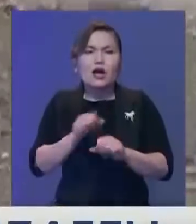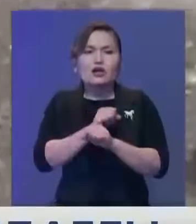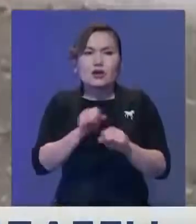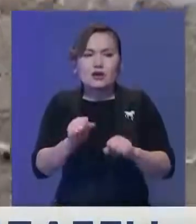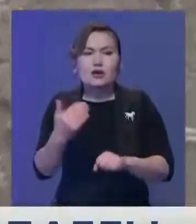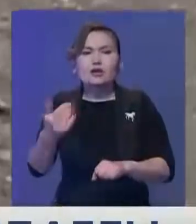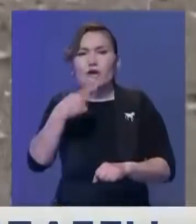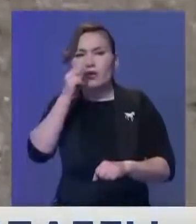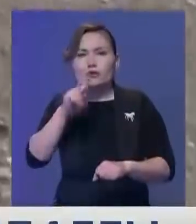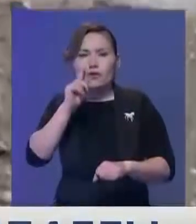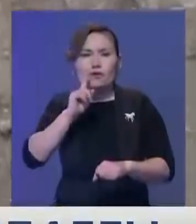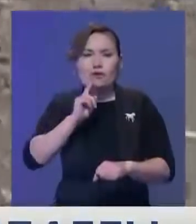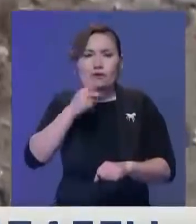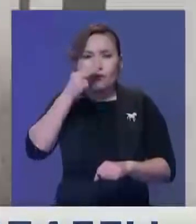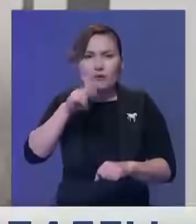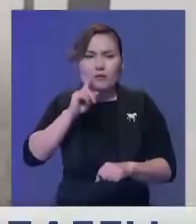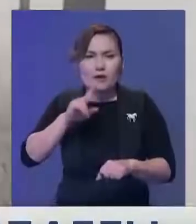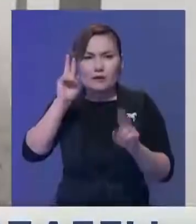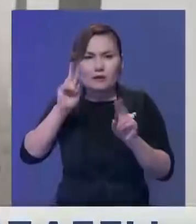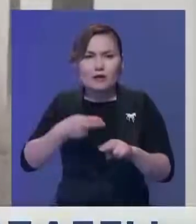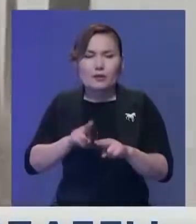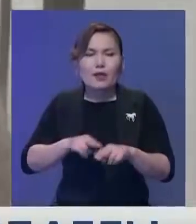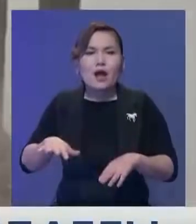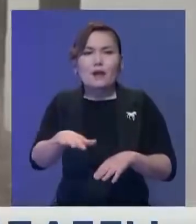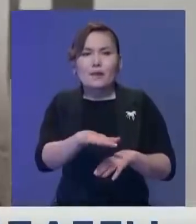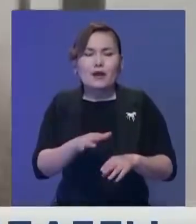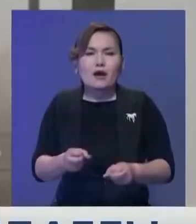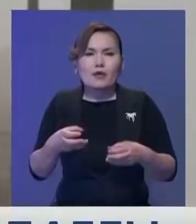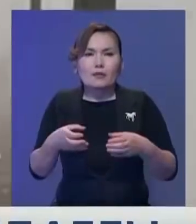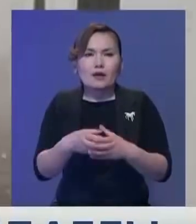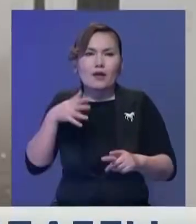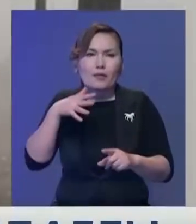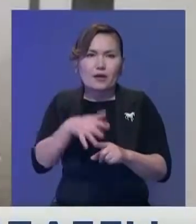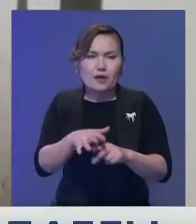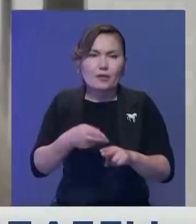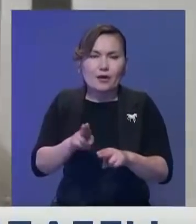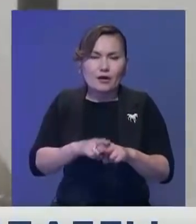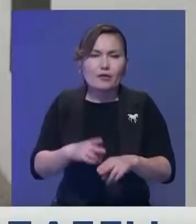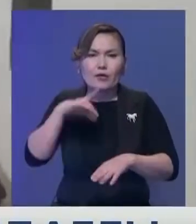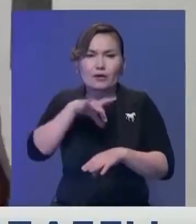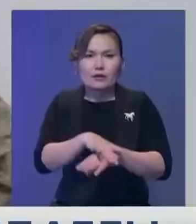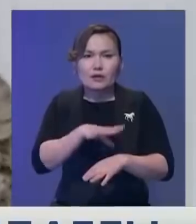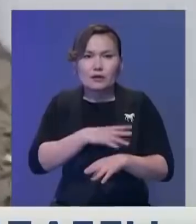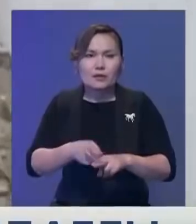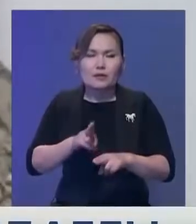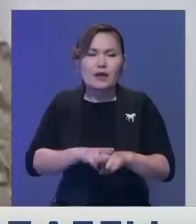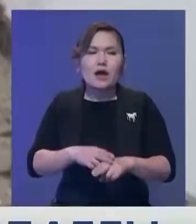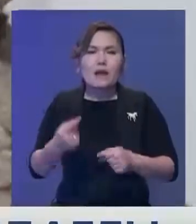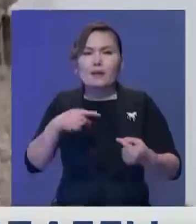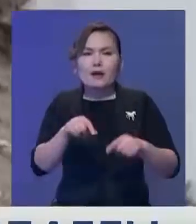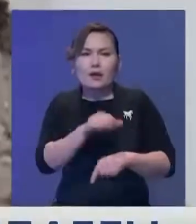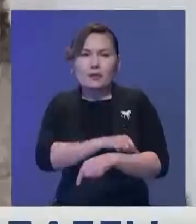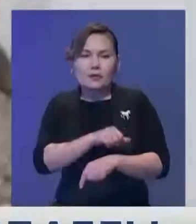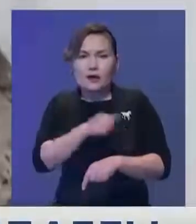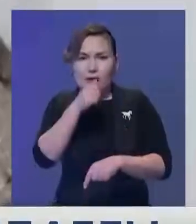нақты кімнің ұйымдастырғаны әзір беймәлім. Алайда өңірде бірнеше қылмыстық топтың әрекет ететіні белгілі. Олар бір-бірімен